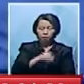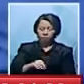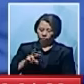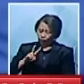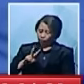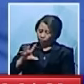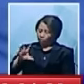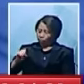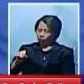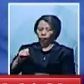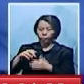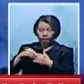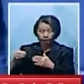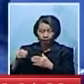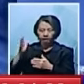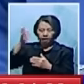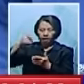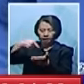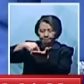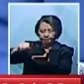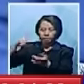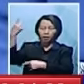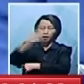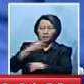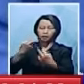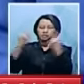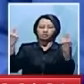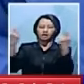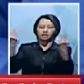dan RM250 lagi menyelang Hari Raya Aidilfitri.